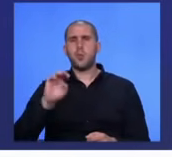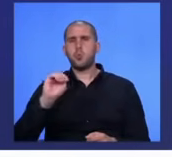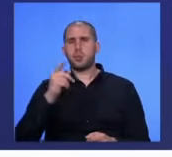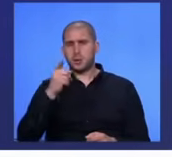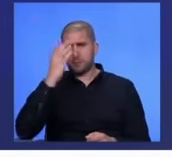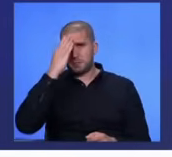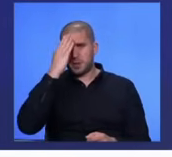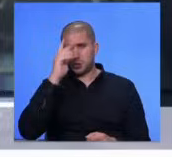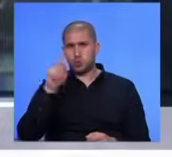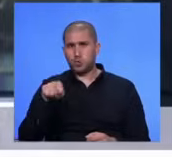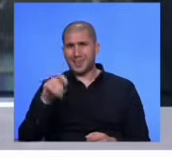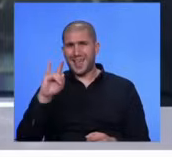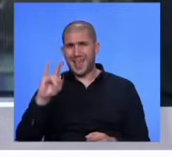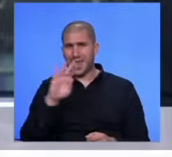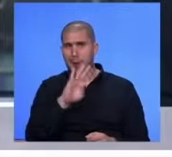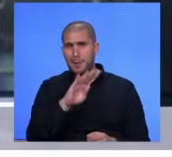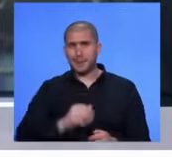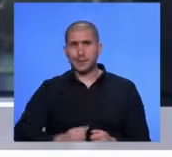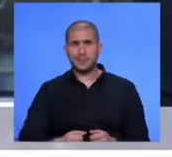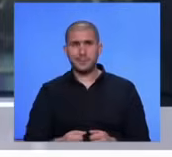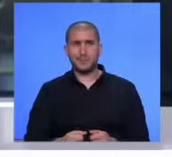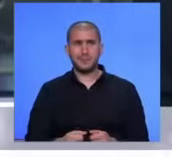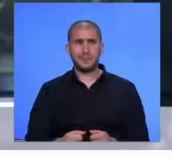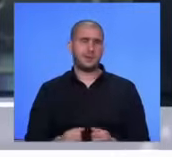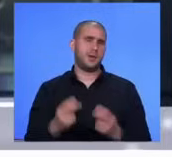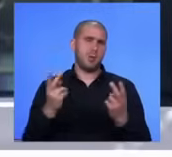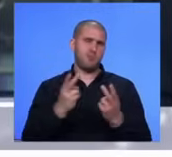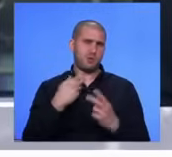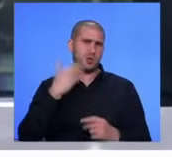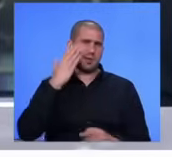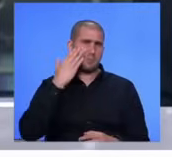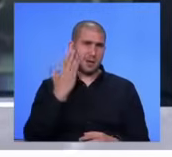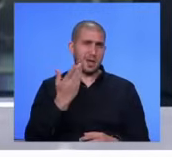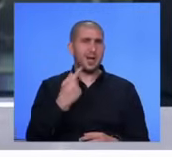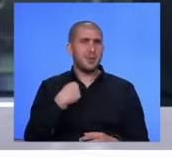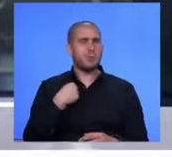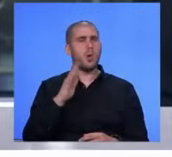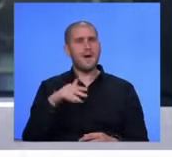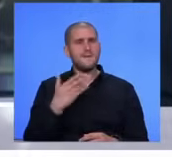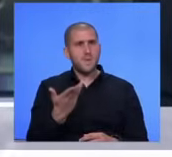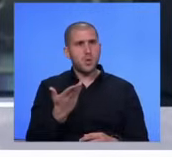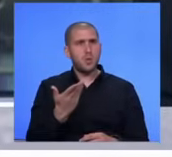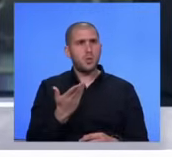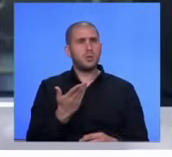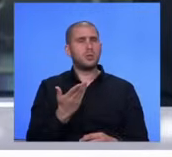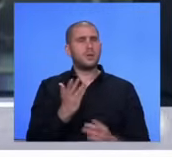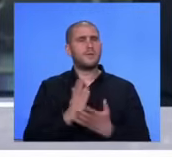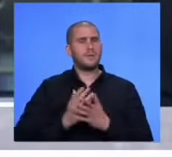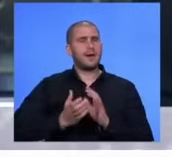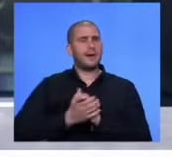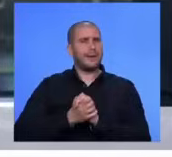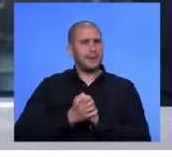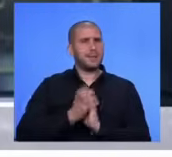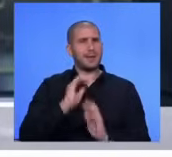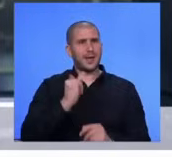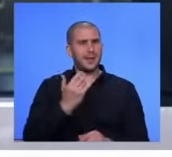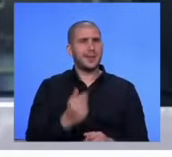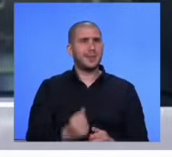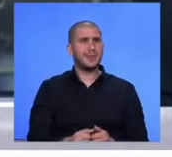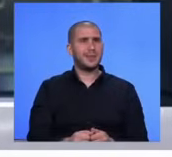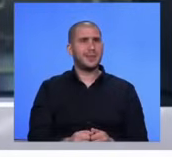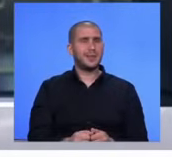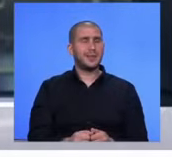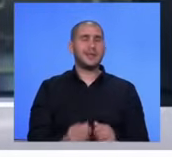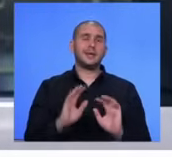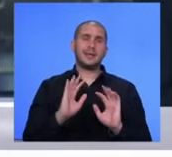מכיר את השופט חגי ברנר? בוודאי שאני מכיר, אנחנו אפילו במובן מסוים ידידים.